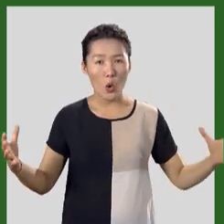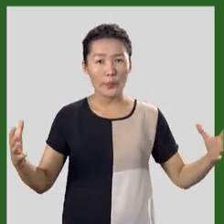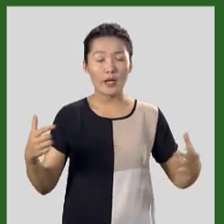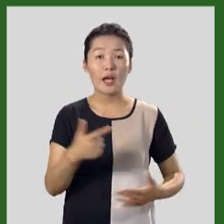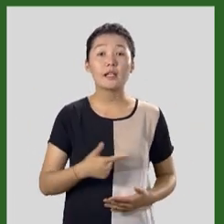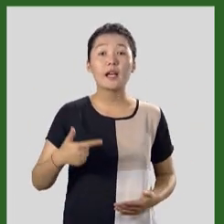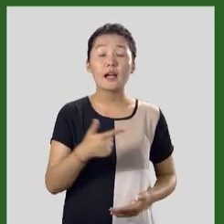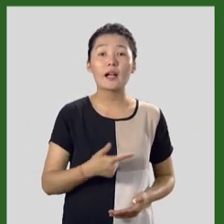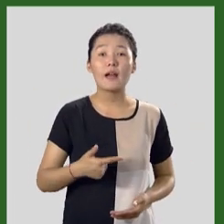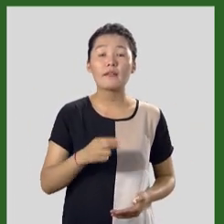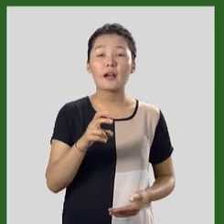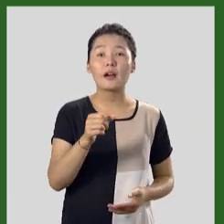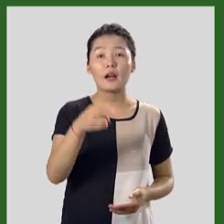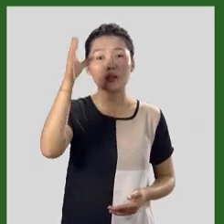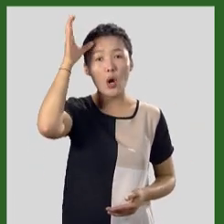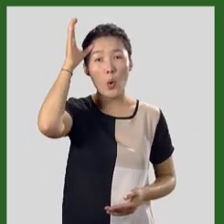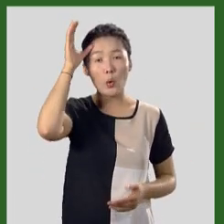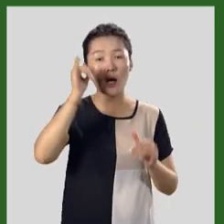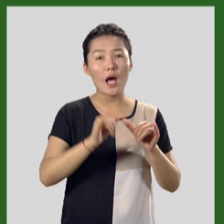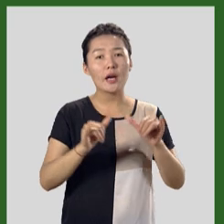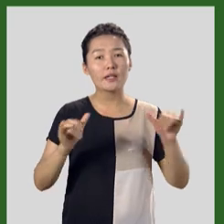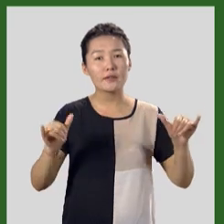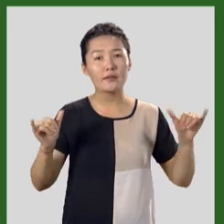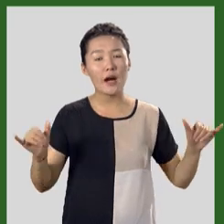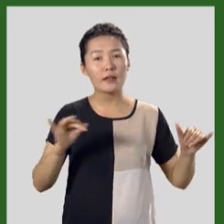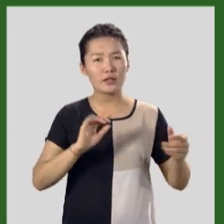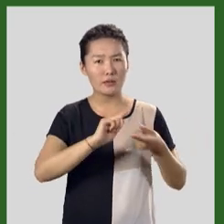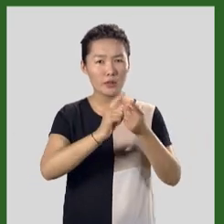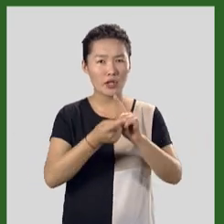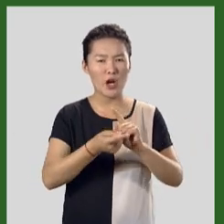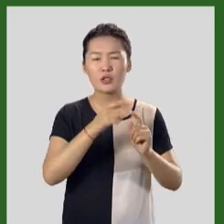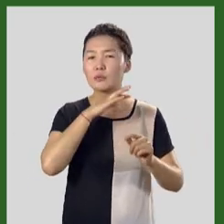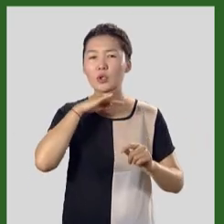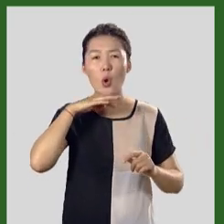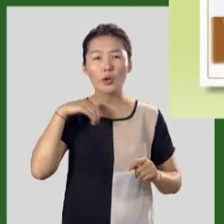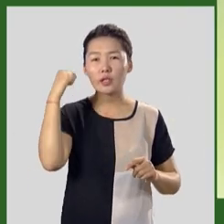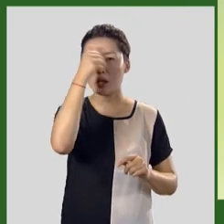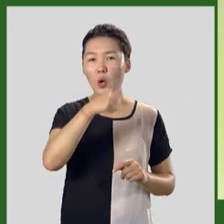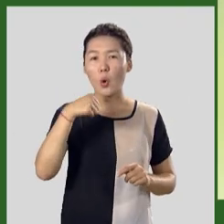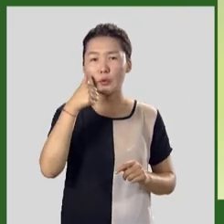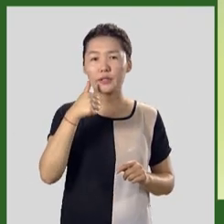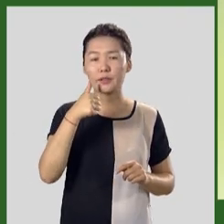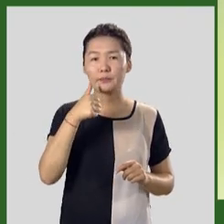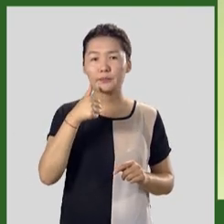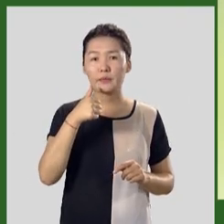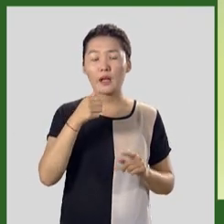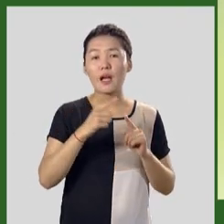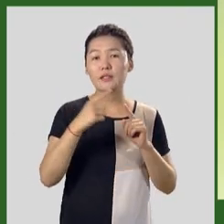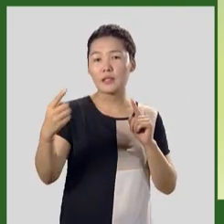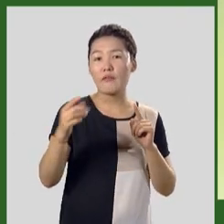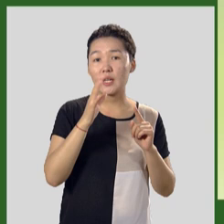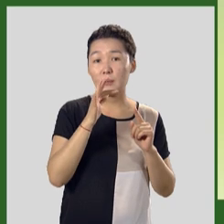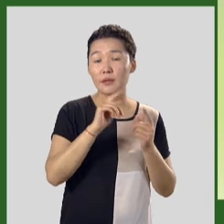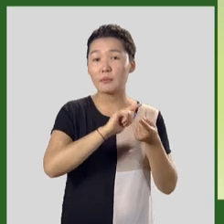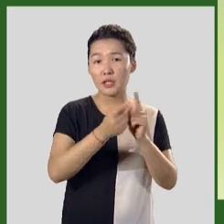География, как наука, развивалась и менялась многие годы. Со временем менялись и